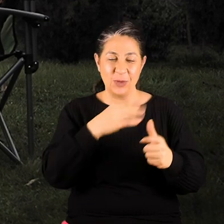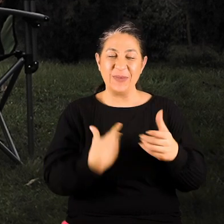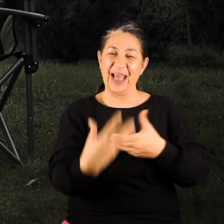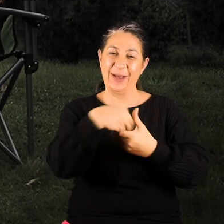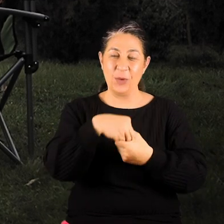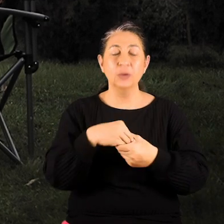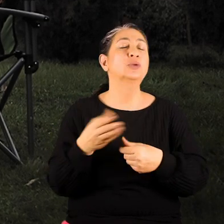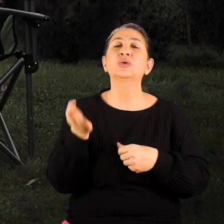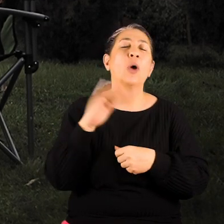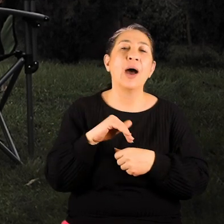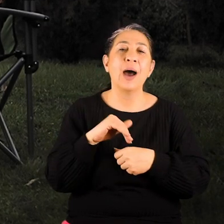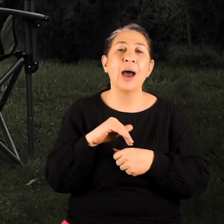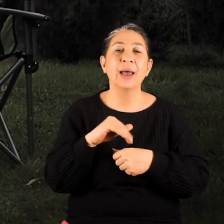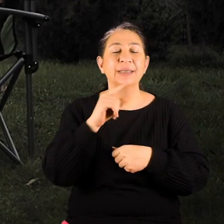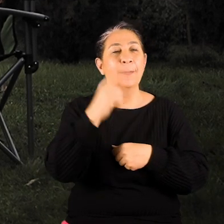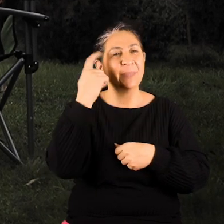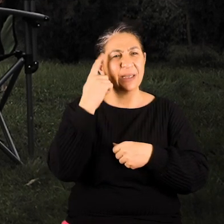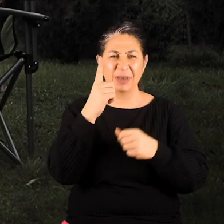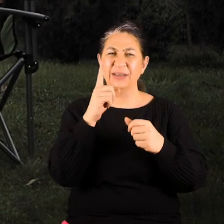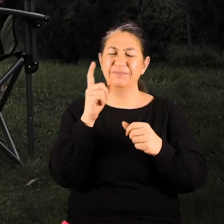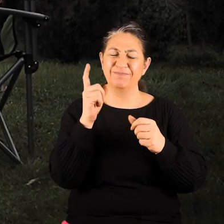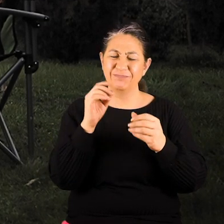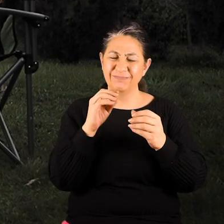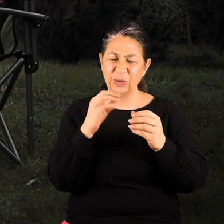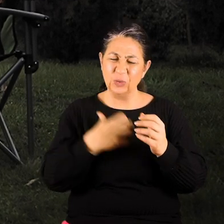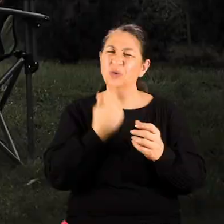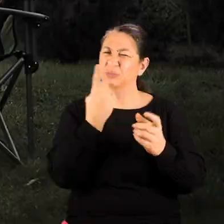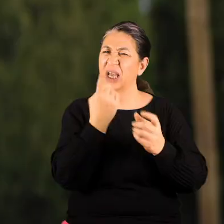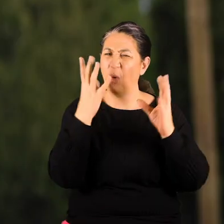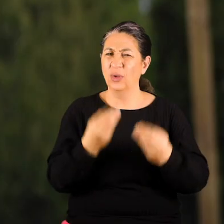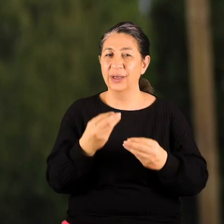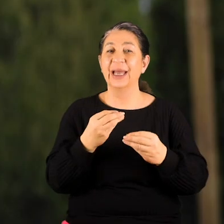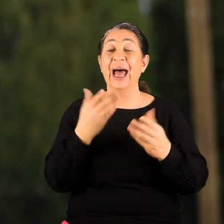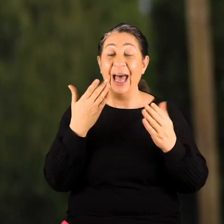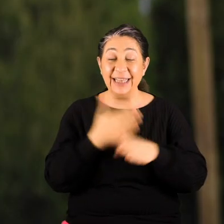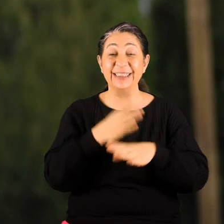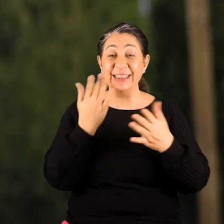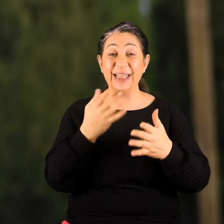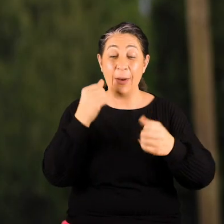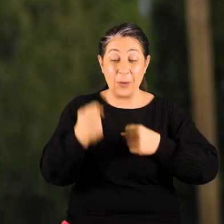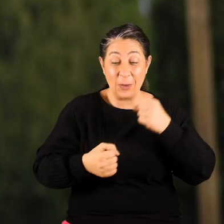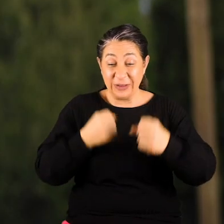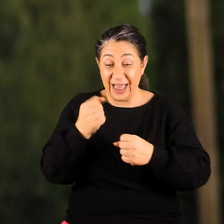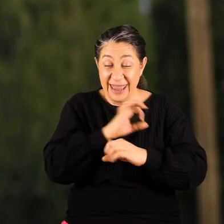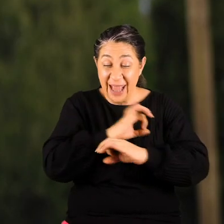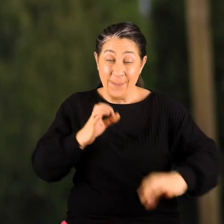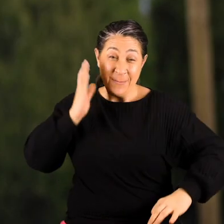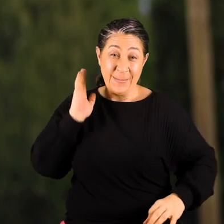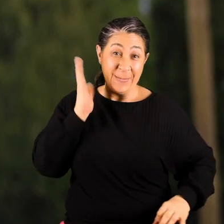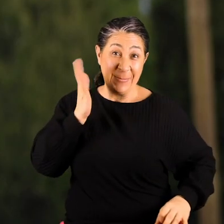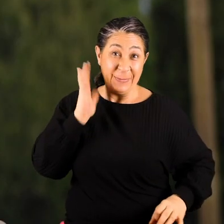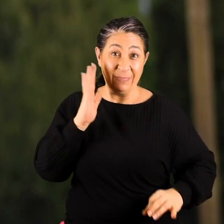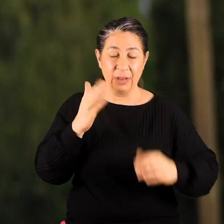katılıyor. Kesinlikle. Sonrasında senin başına talihsiz bir olay geldi. Evet. Evet. Asıl işte mobilitemi tam böyle full gaz